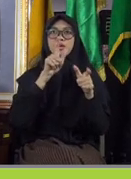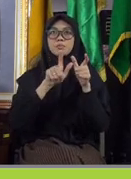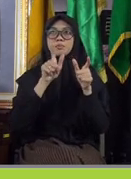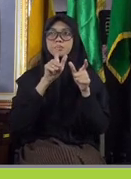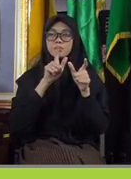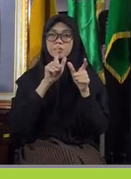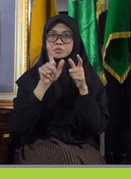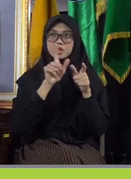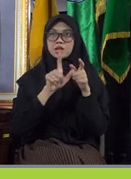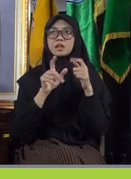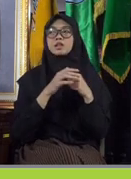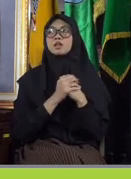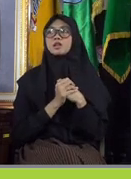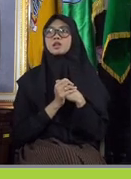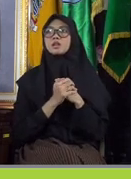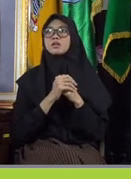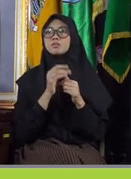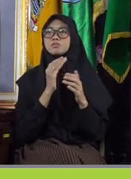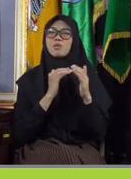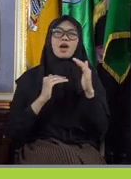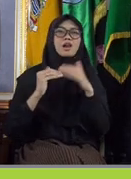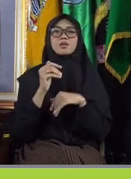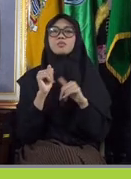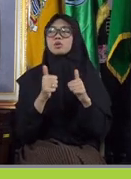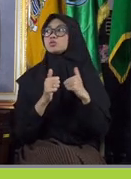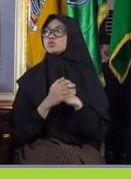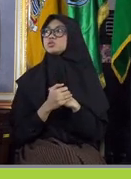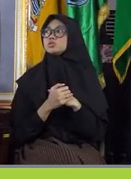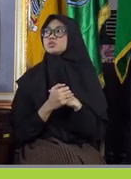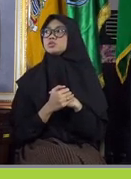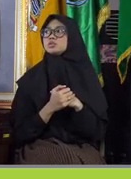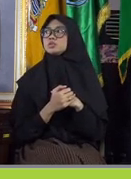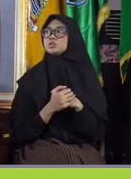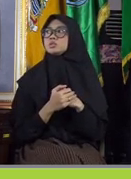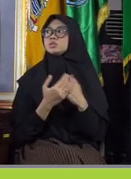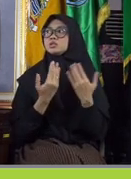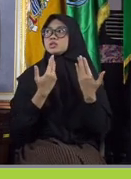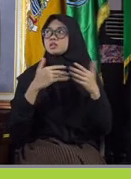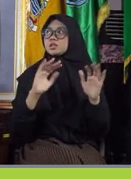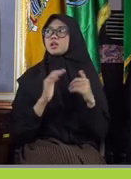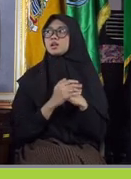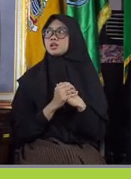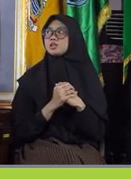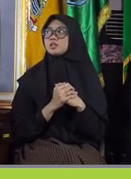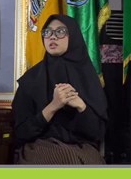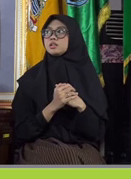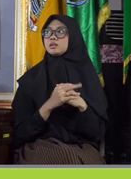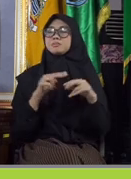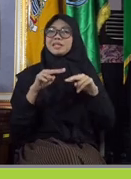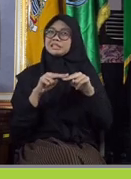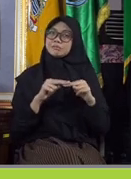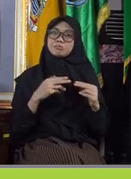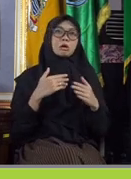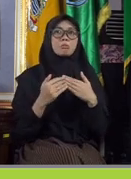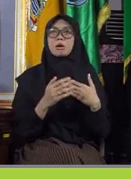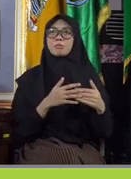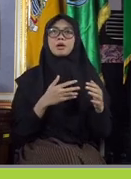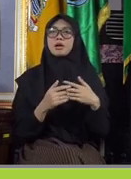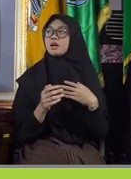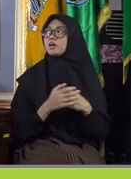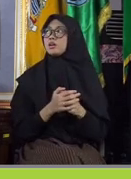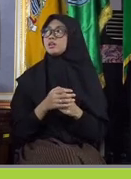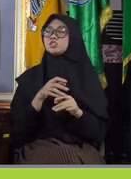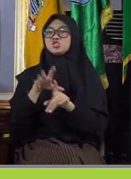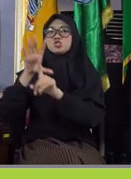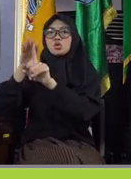paling gampang kita adop punya Mas Andy boleh punya Demak boleh yang sudah ada itu kita boleh dipinjem ini